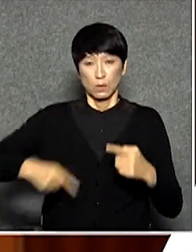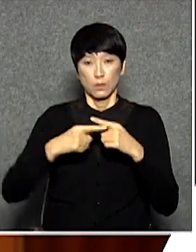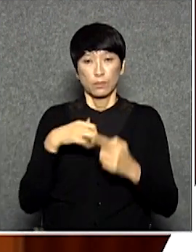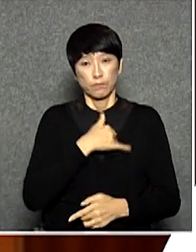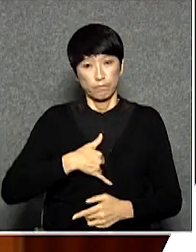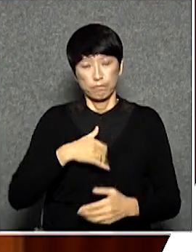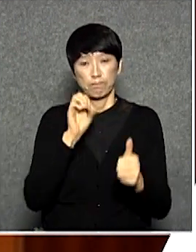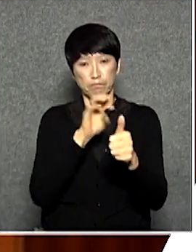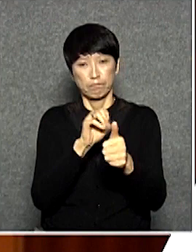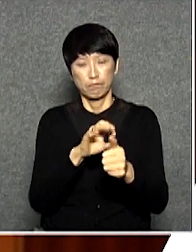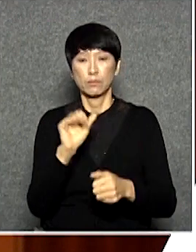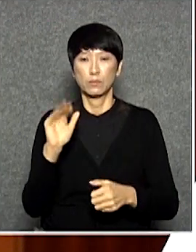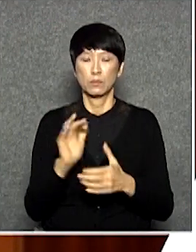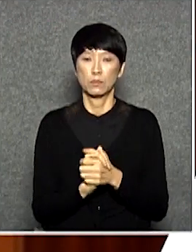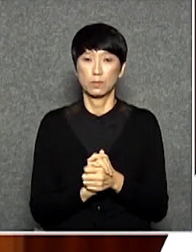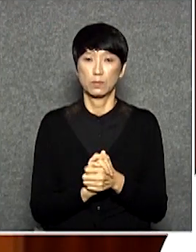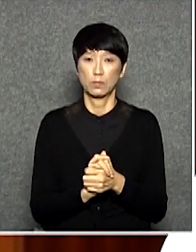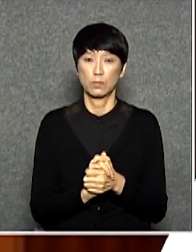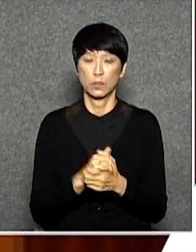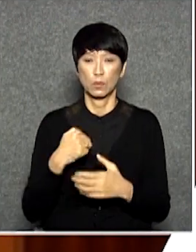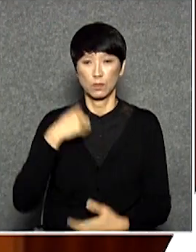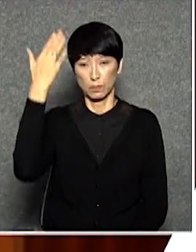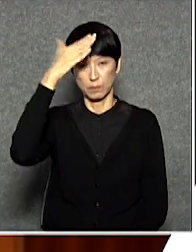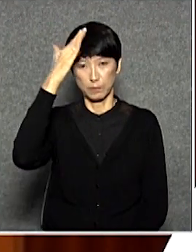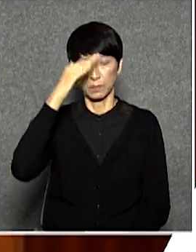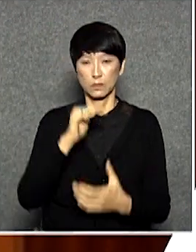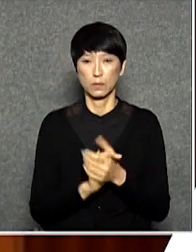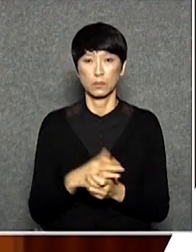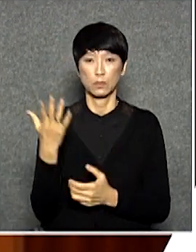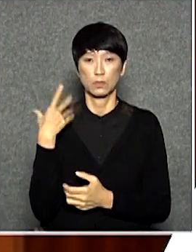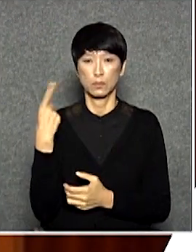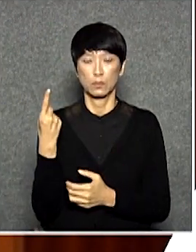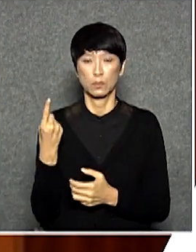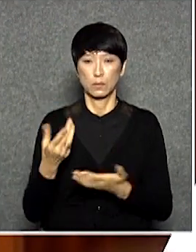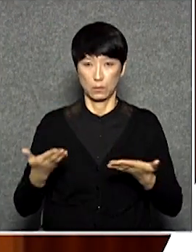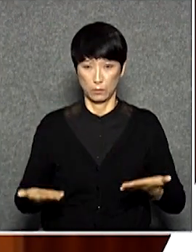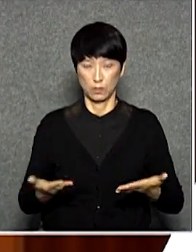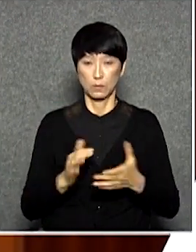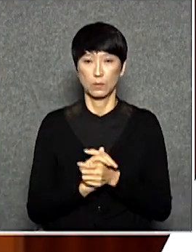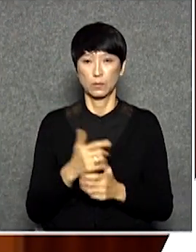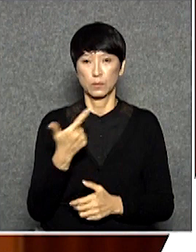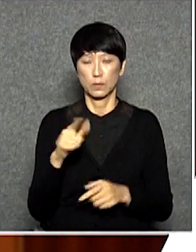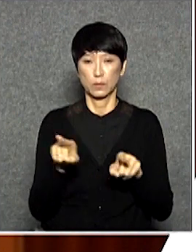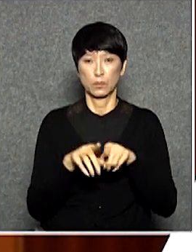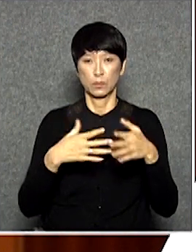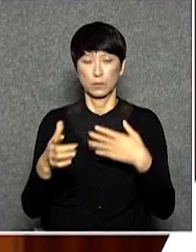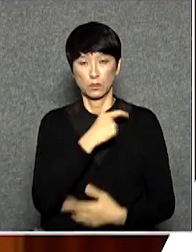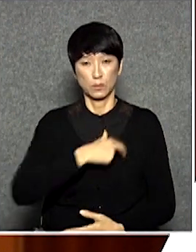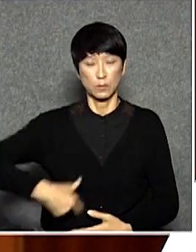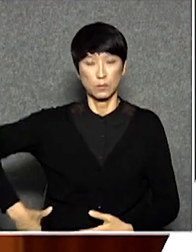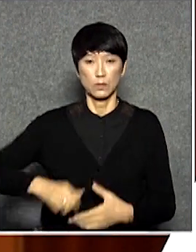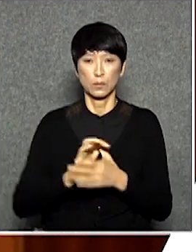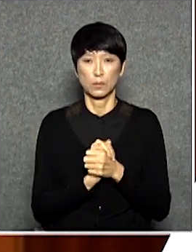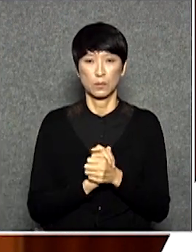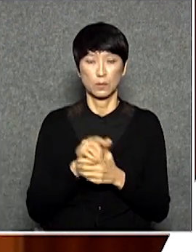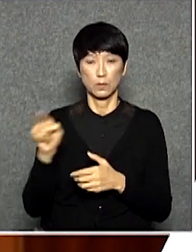樣樣。但當然我明白到喺琴日以至今日咧，係好多議員同事咧對於候選人啊